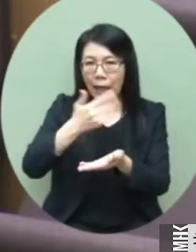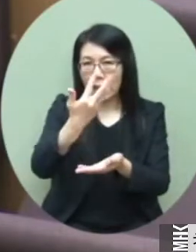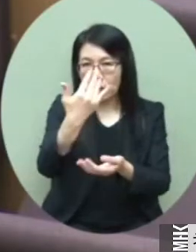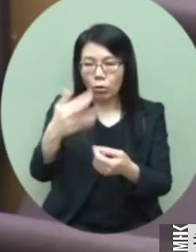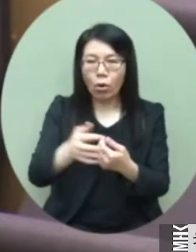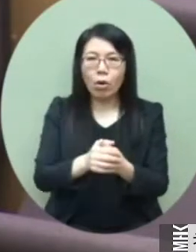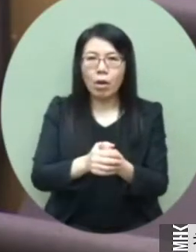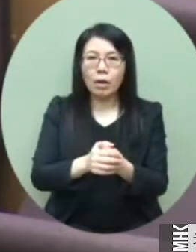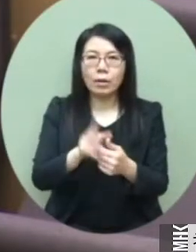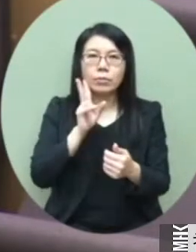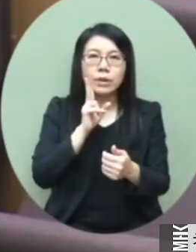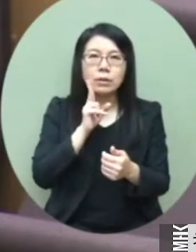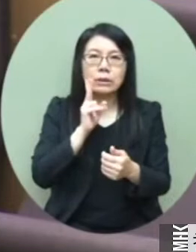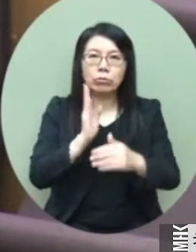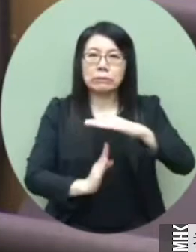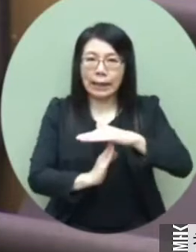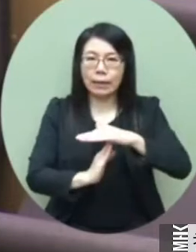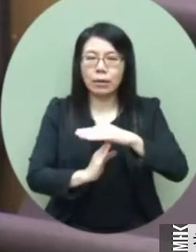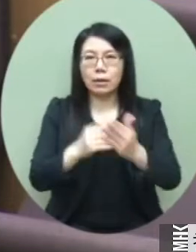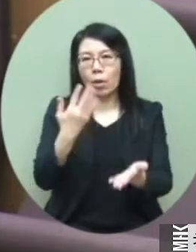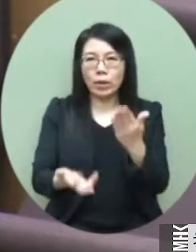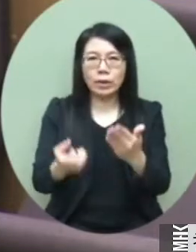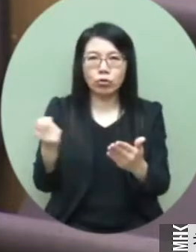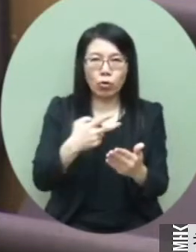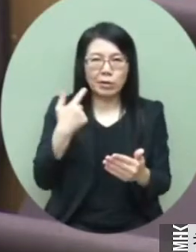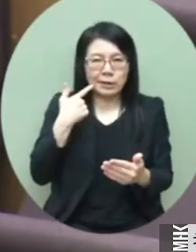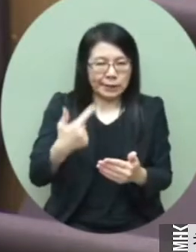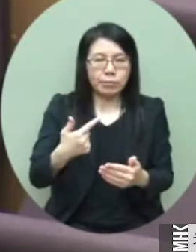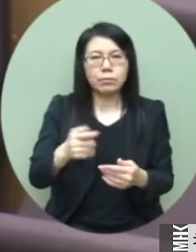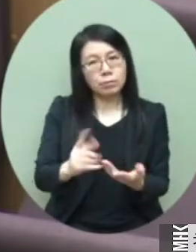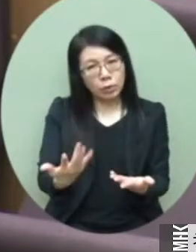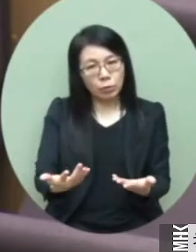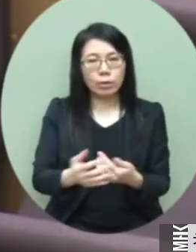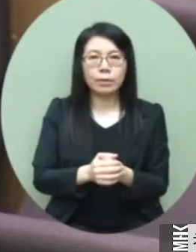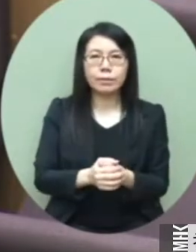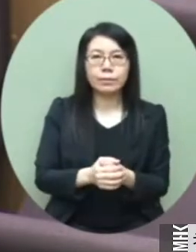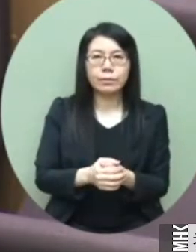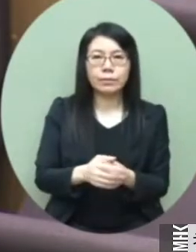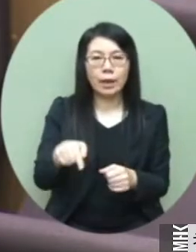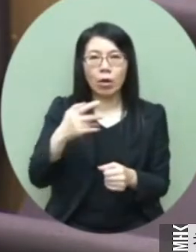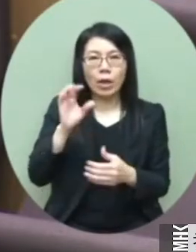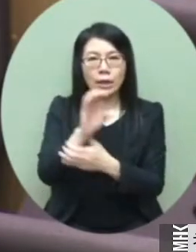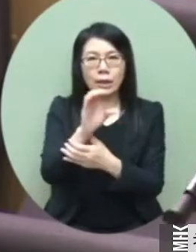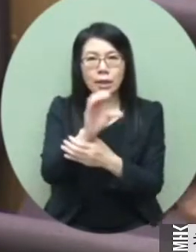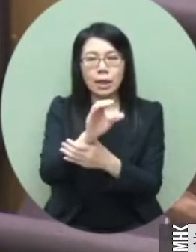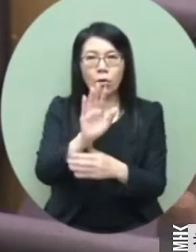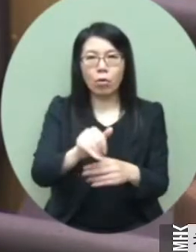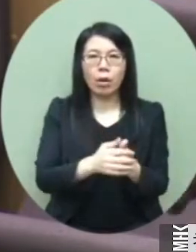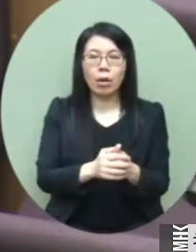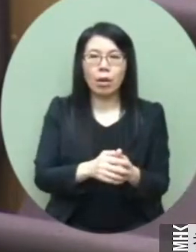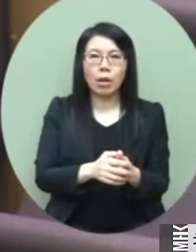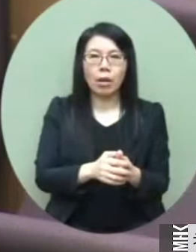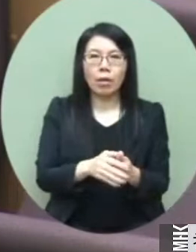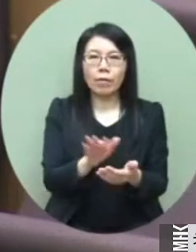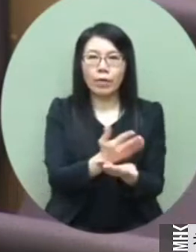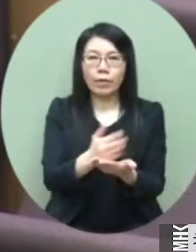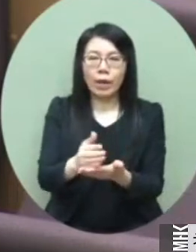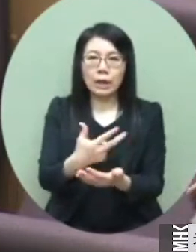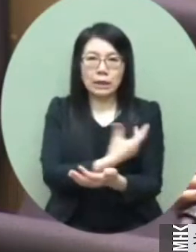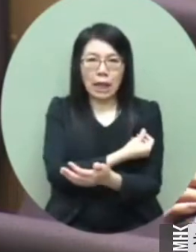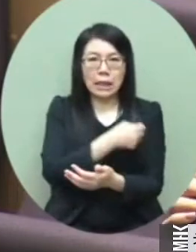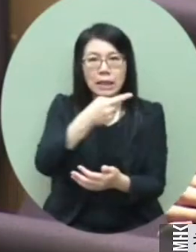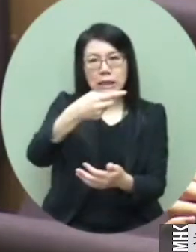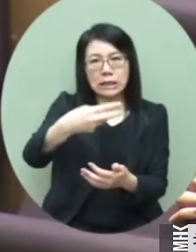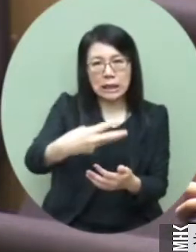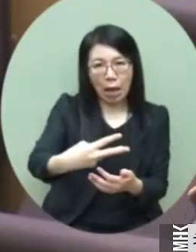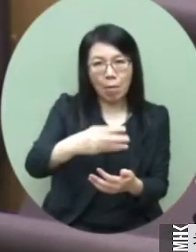即係放寬嘅措施就要剎停，或者係要再收緊呢？另外就係想問戲院而家可能即係都要分你打齊3